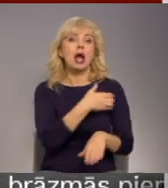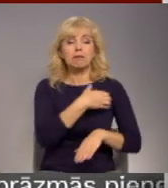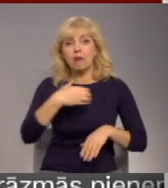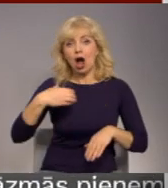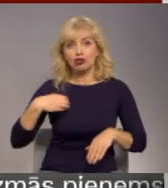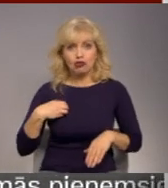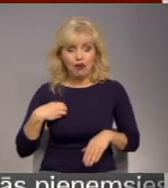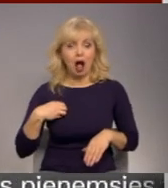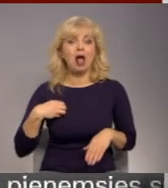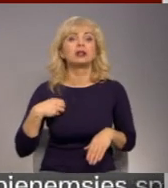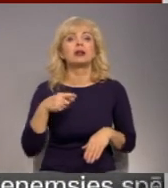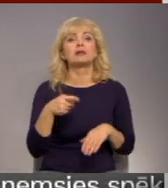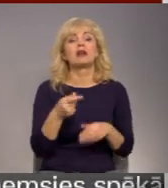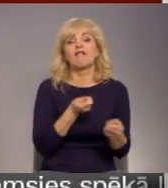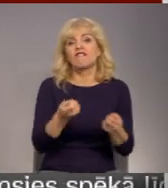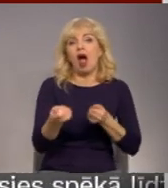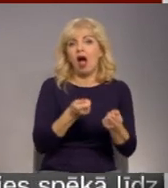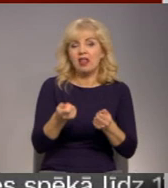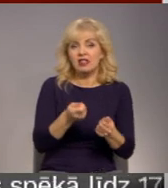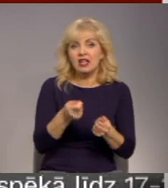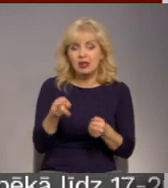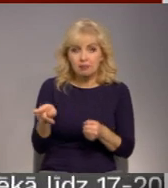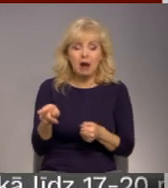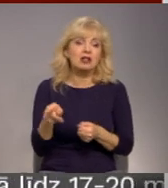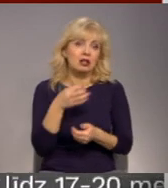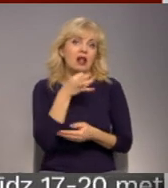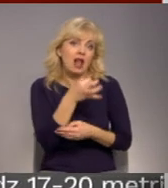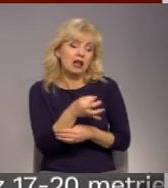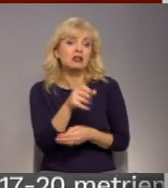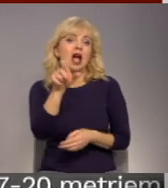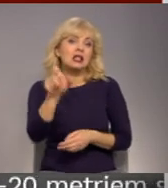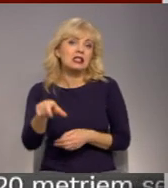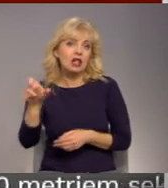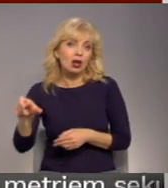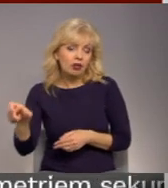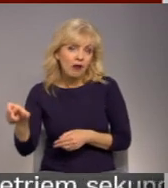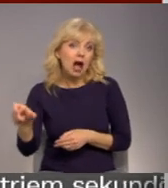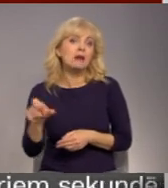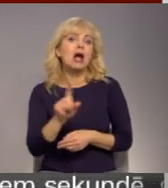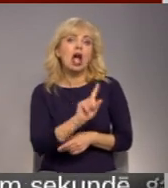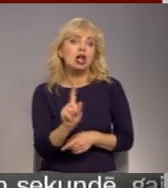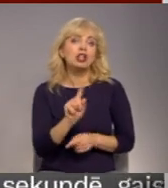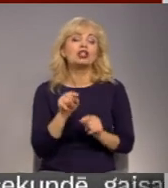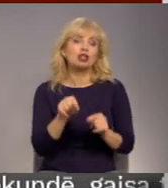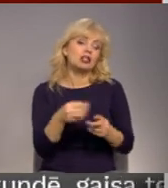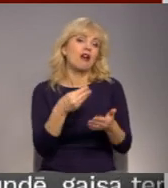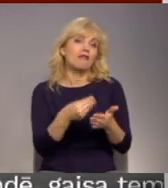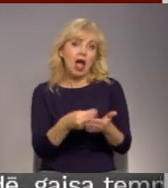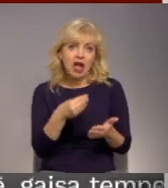pašvaldības vadības, teiksim, cilvēkiem ir šis